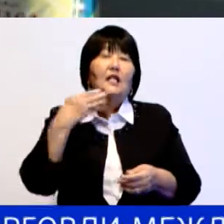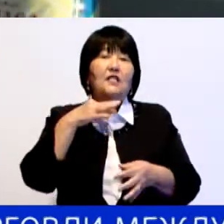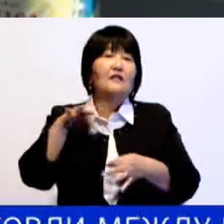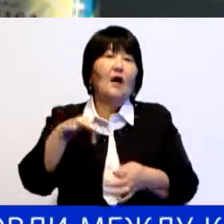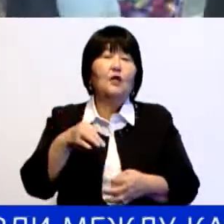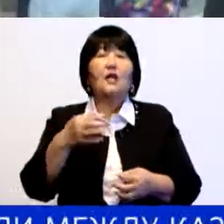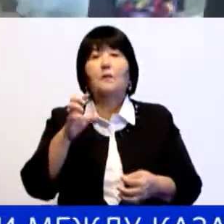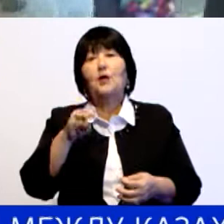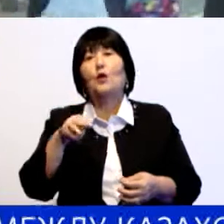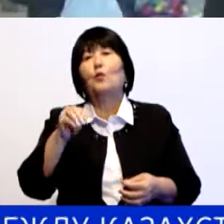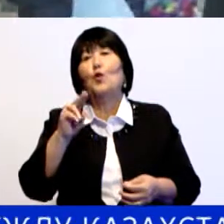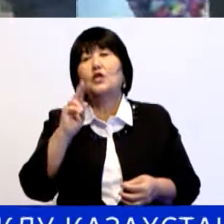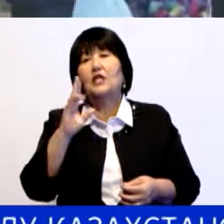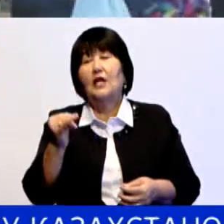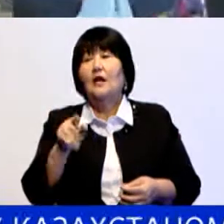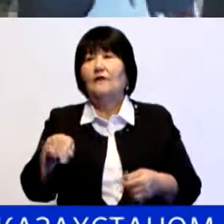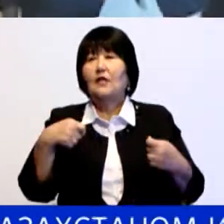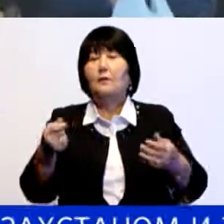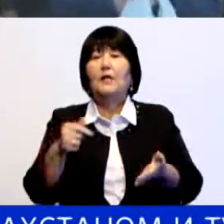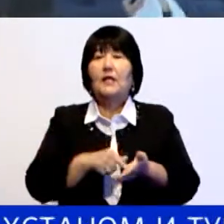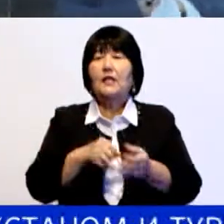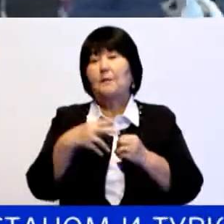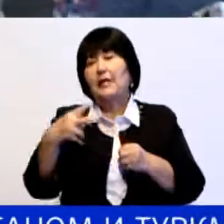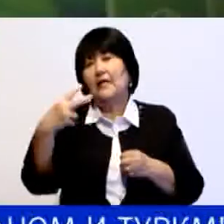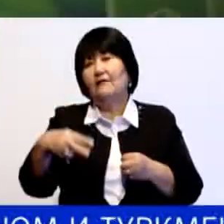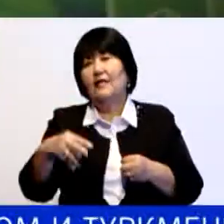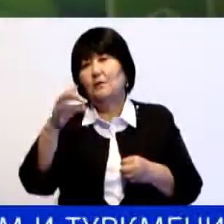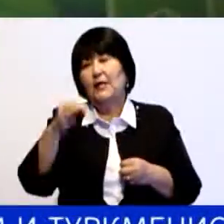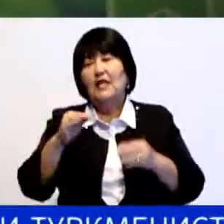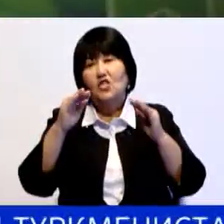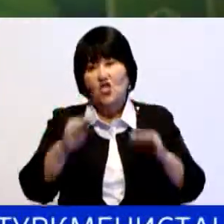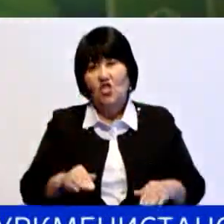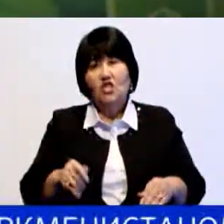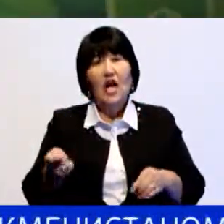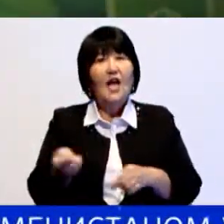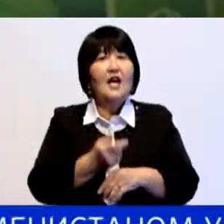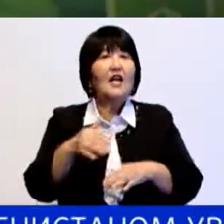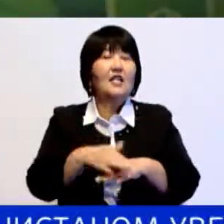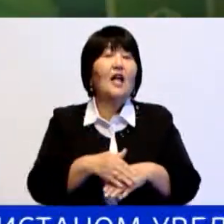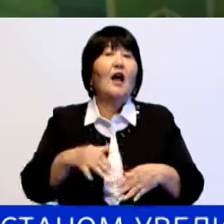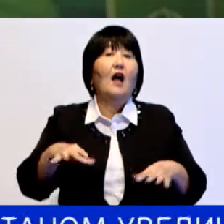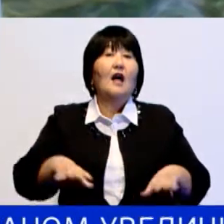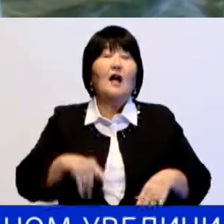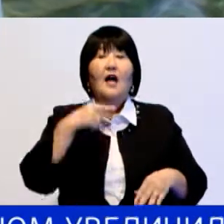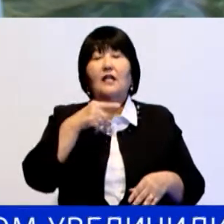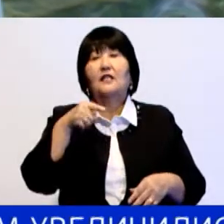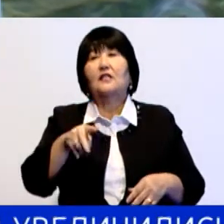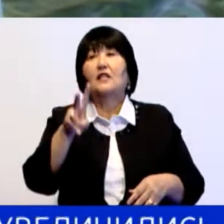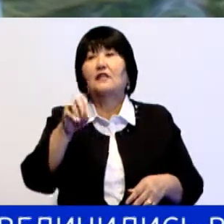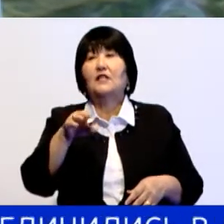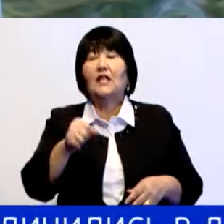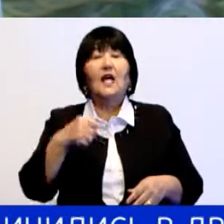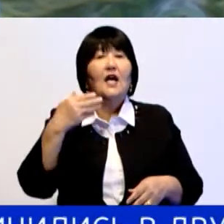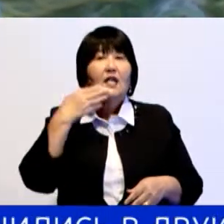2 тонны мучки все товары продавались по ценам на 15-20 процентов ниже рыночных конина по 2200